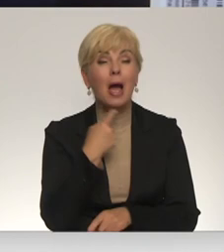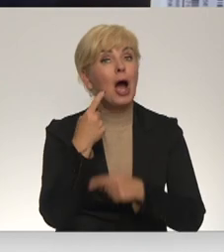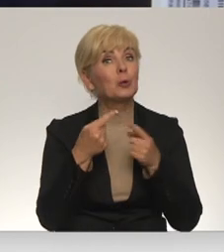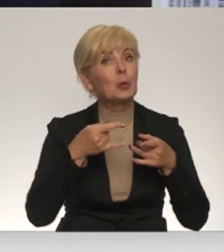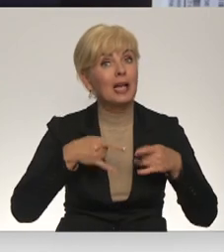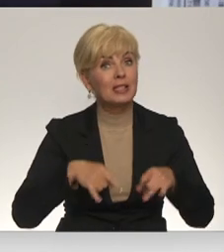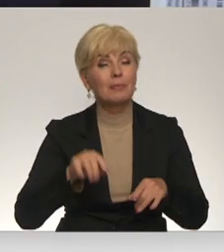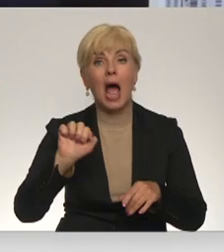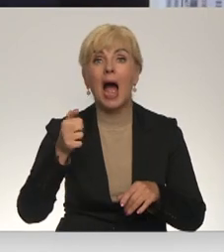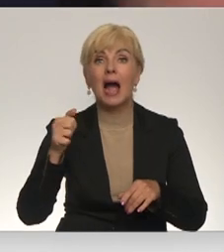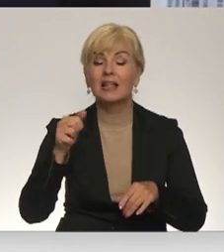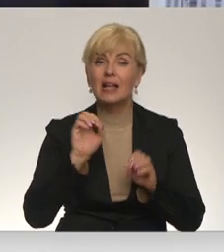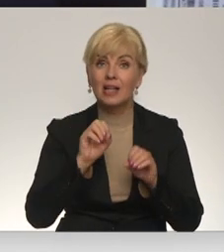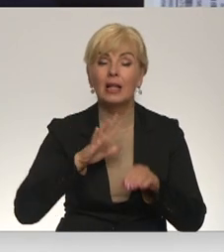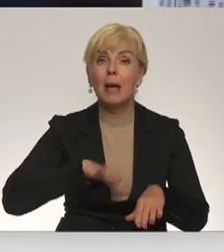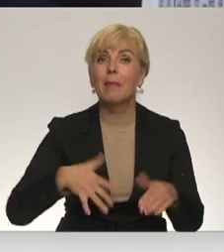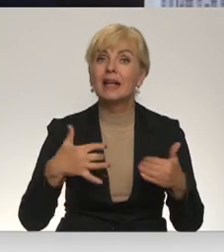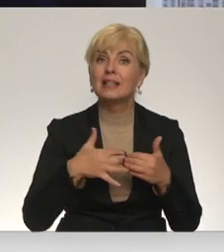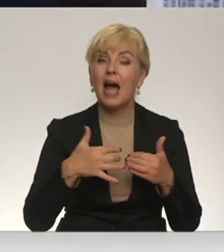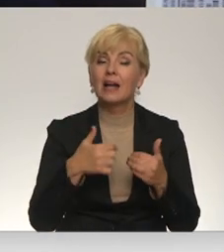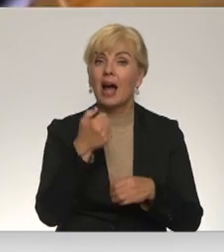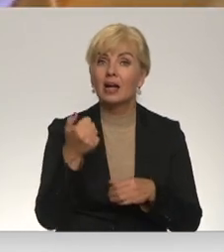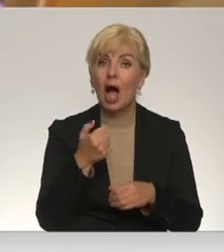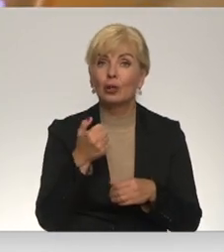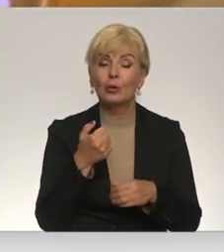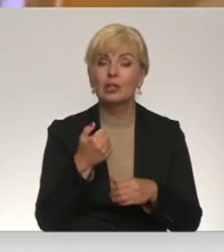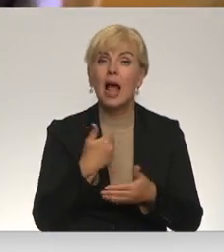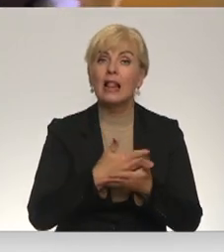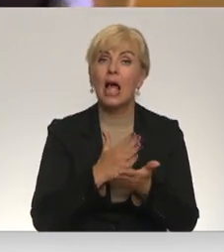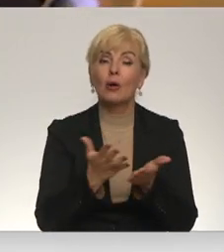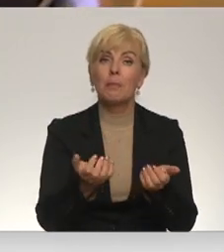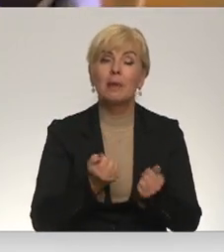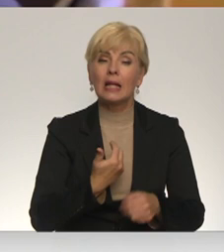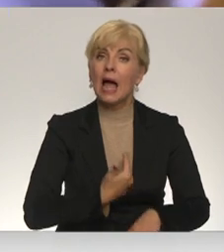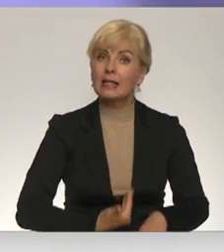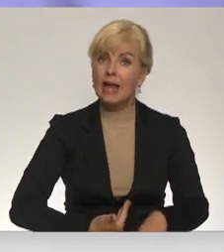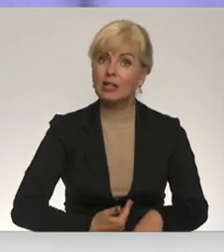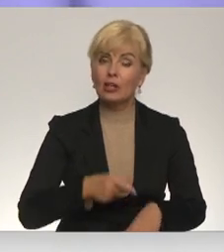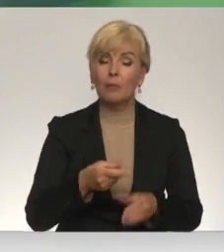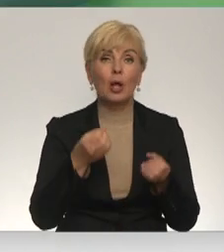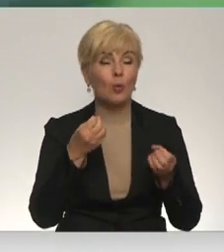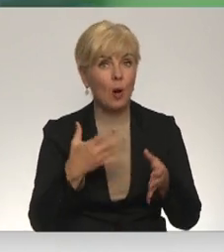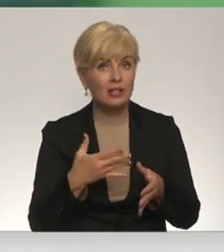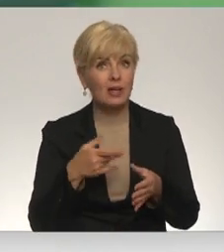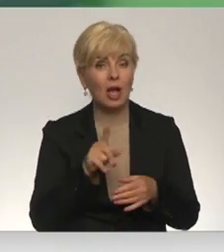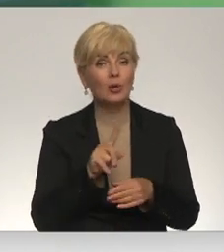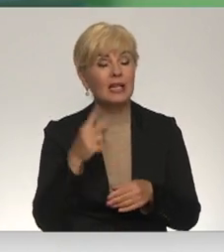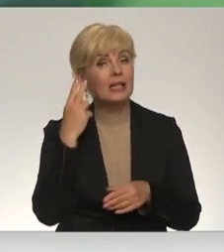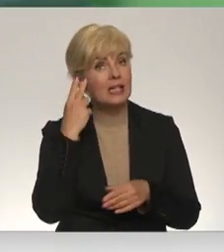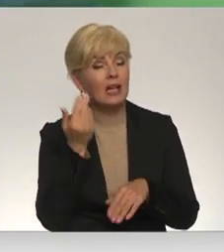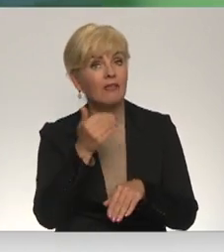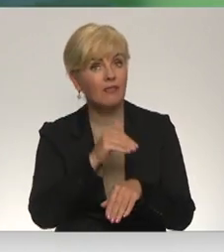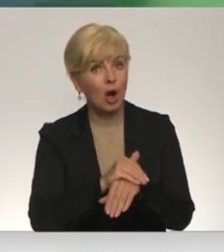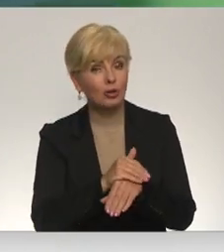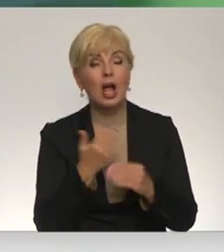dzemdībām, Agnese stāsta, ka pēckara gados lielākoties tika pieņemts lēmums par ķeizargriezienu, taču apzinoties, ka arī tam ir riska faktors,